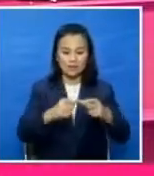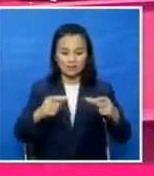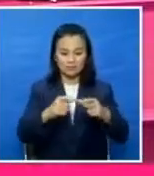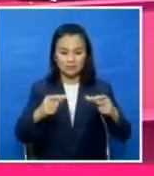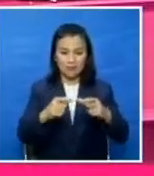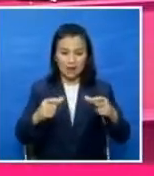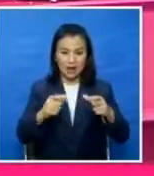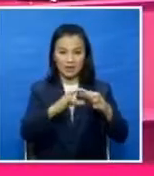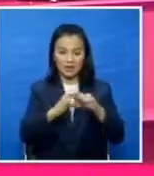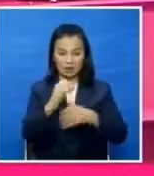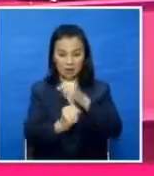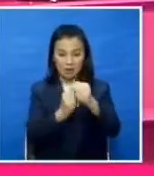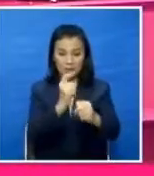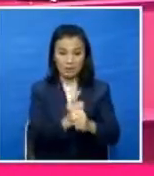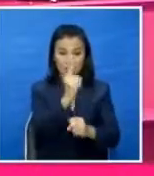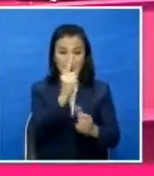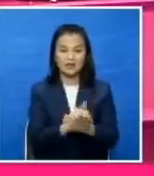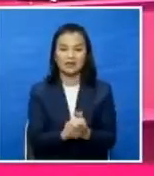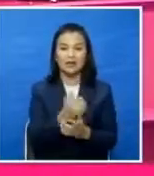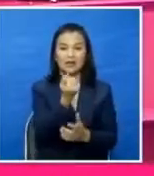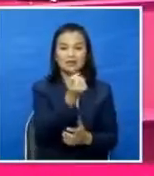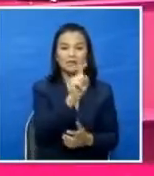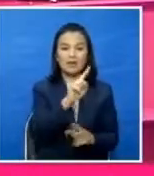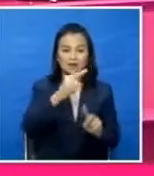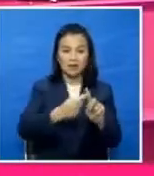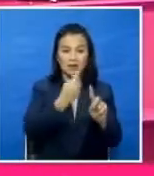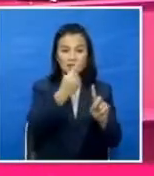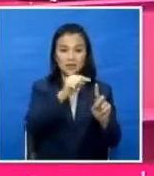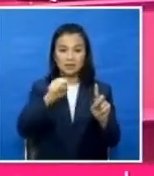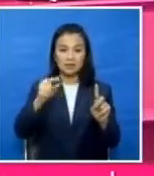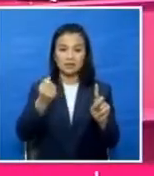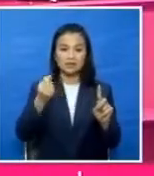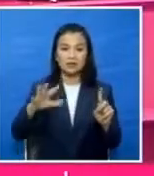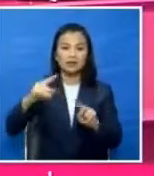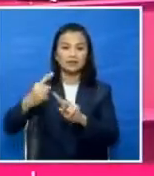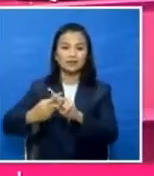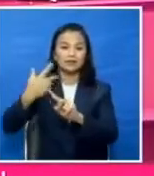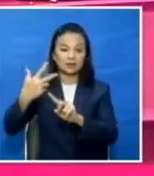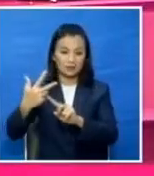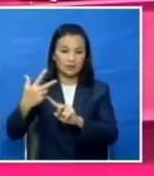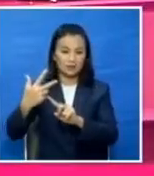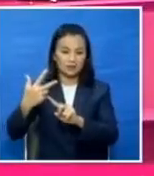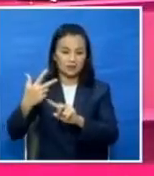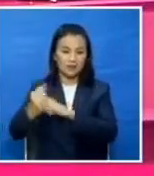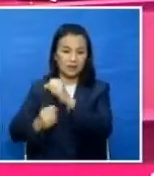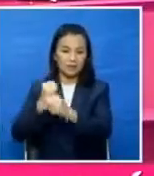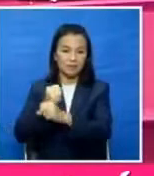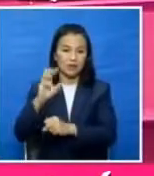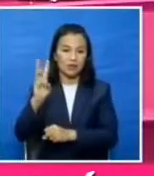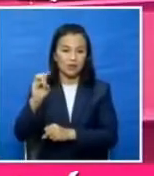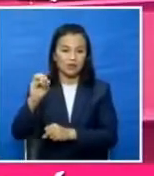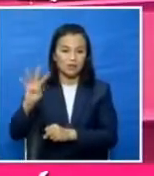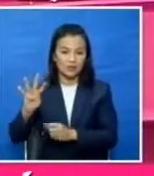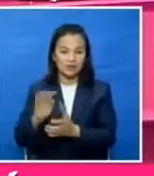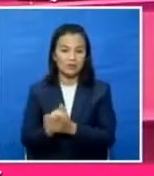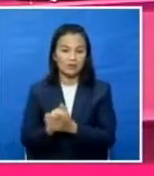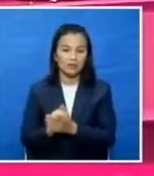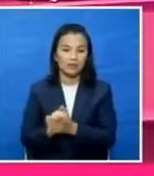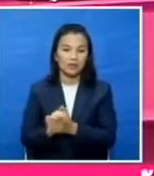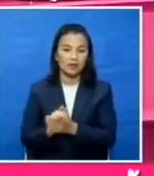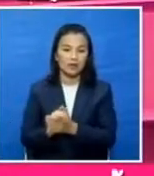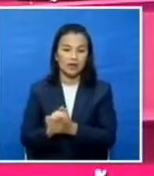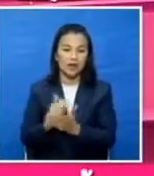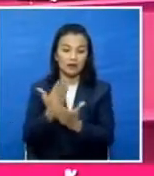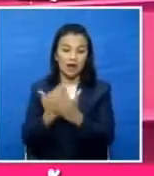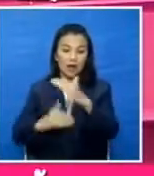จิทัล1ปีระหว่างวันที่11มกราคมถึงวันที่15มีนาคม2564หรือจนกว่าจะครบวงเงิ